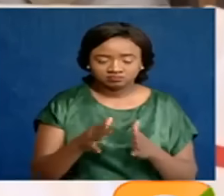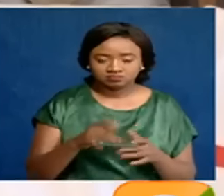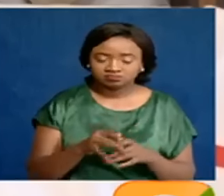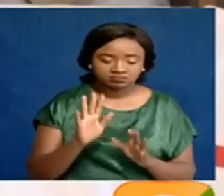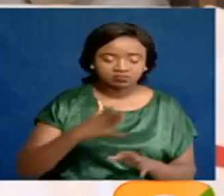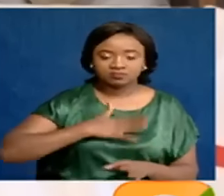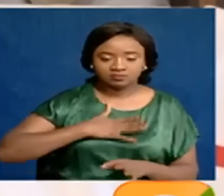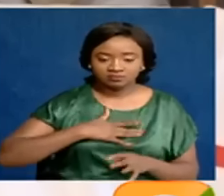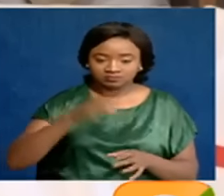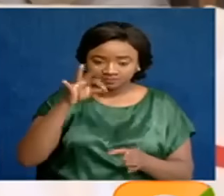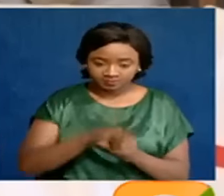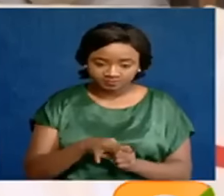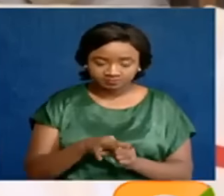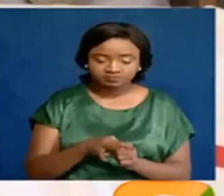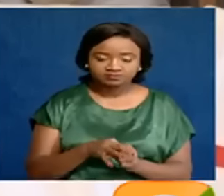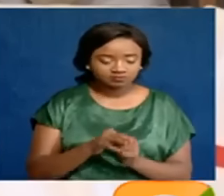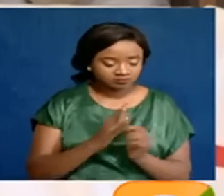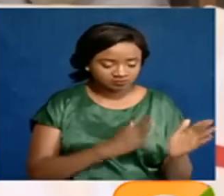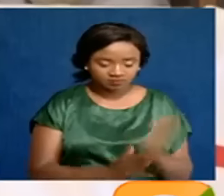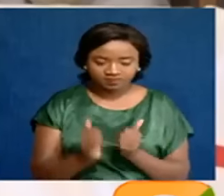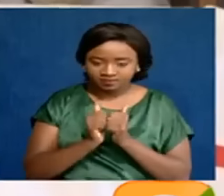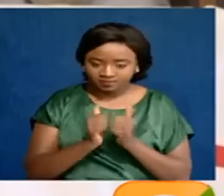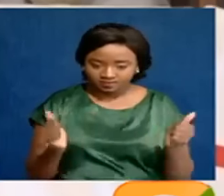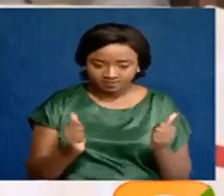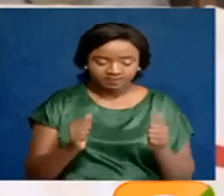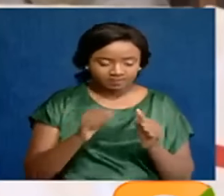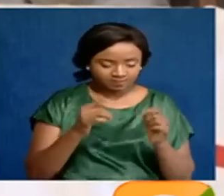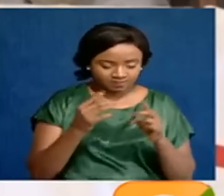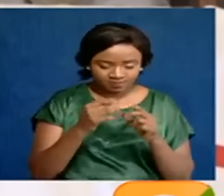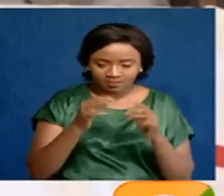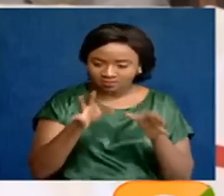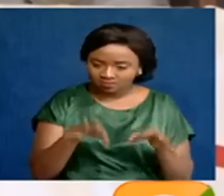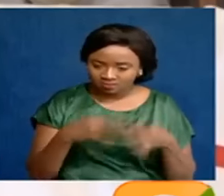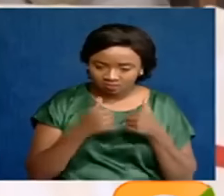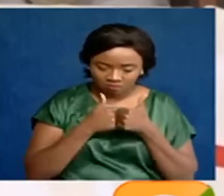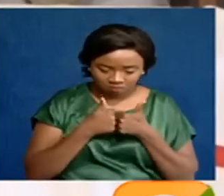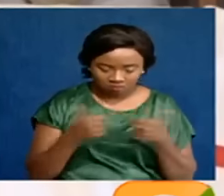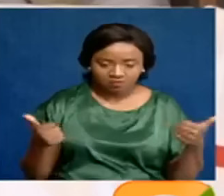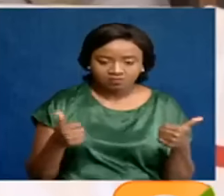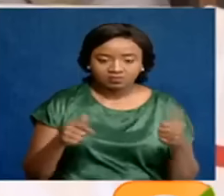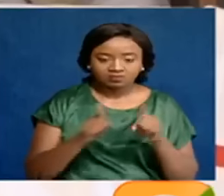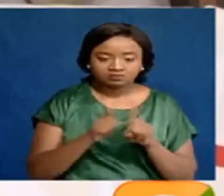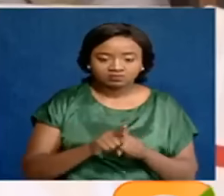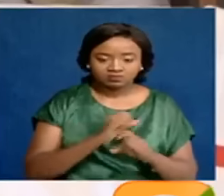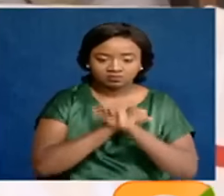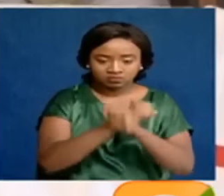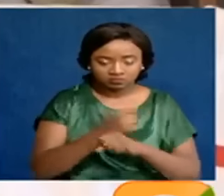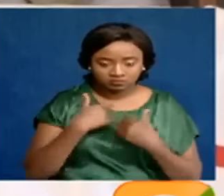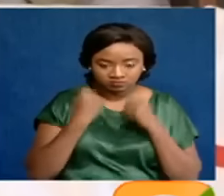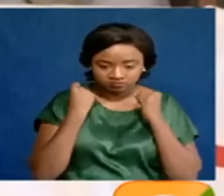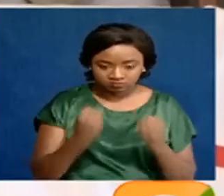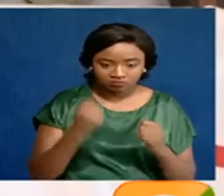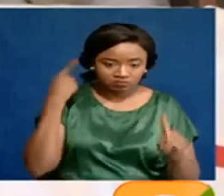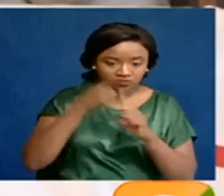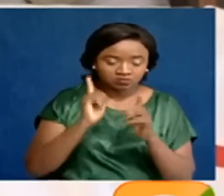Our vote will be well organized, well calculated, well anchored and protected, so that the mountain will